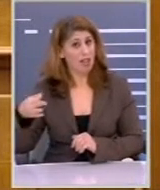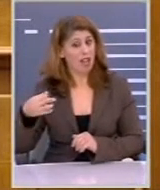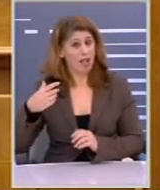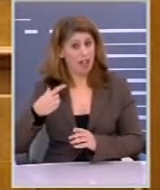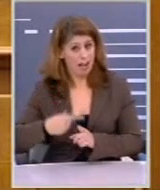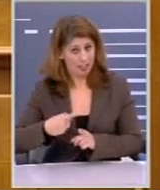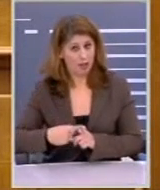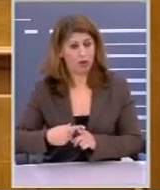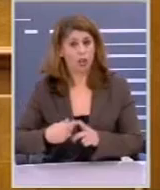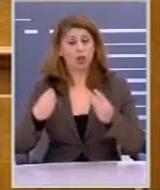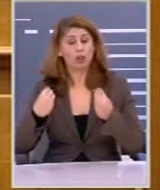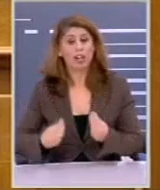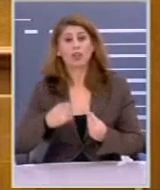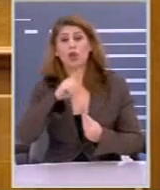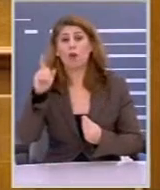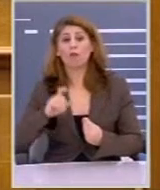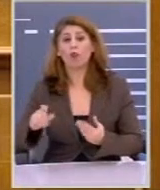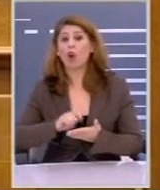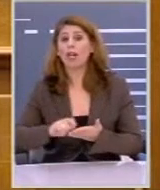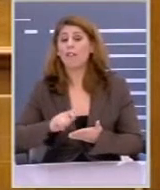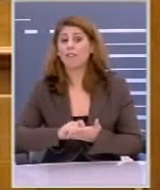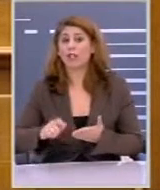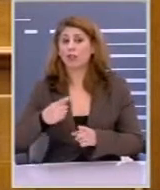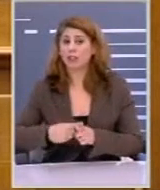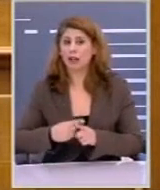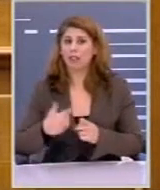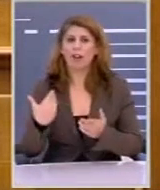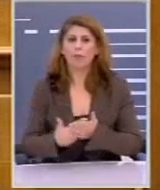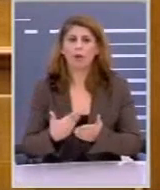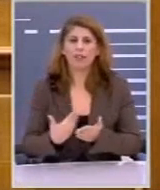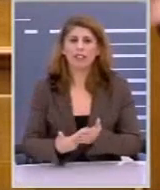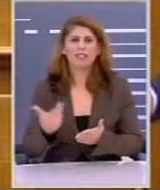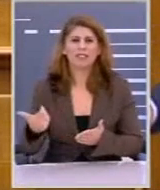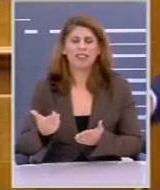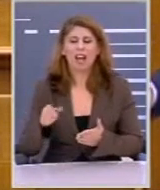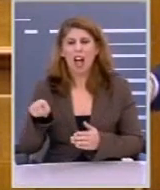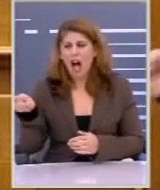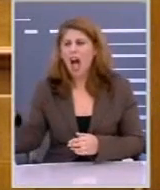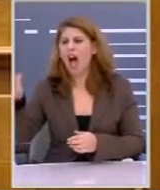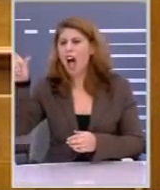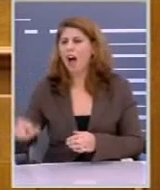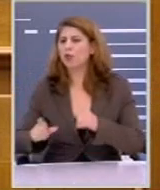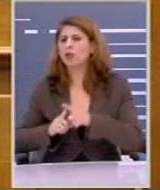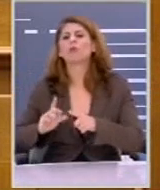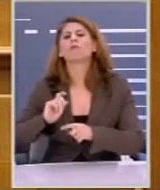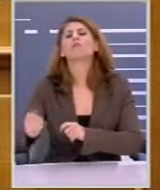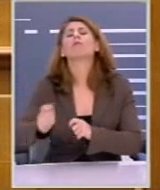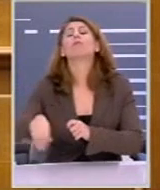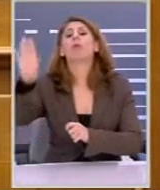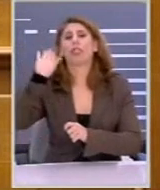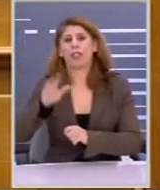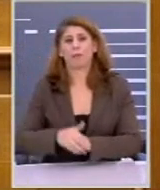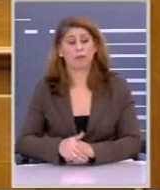Ελλήνων? Το καλύτερο βιογραφικό της χώρας αποδεικνύεται ένας μπαταχτσής? Ρωτάμε